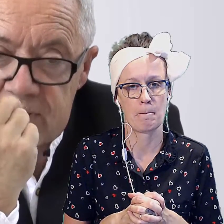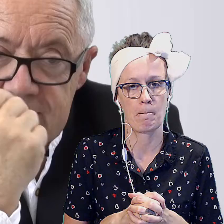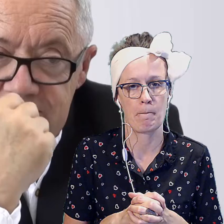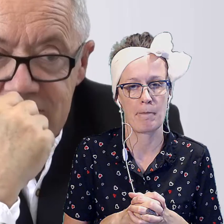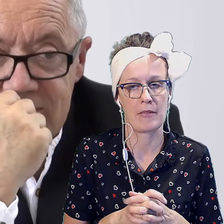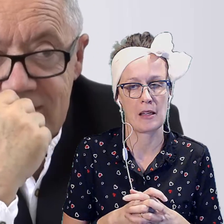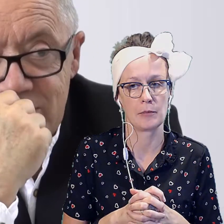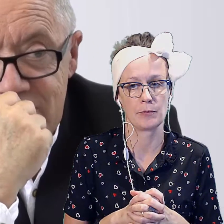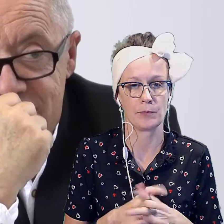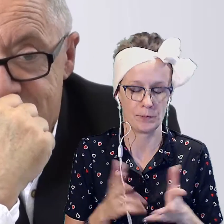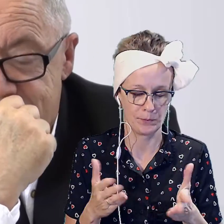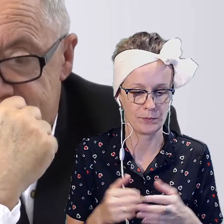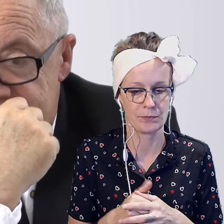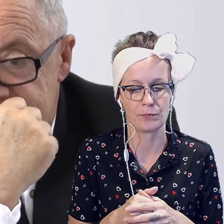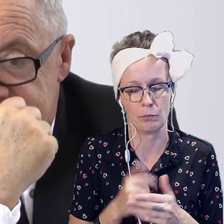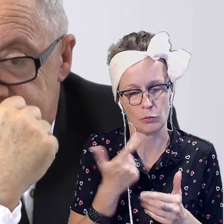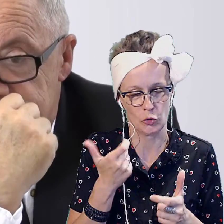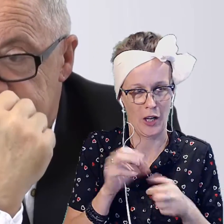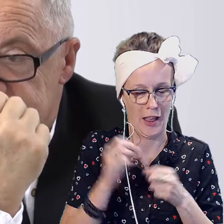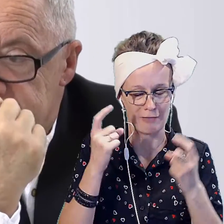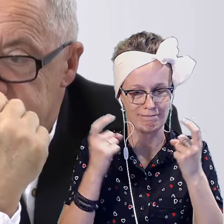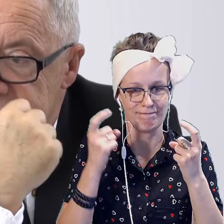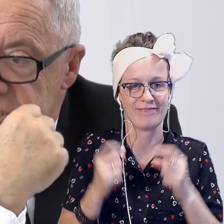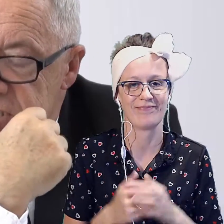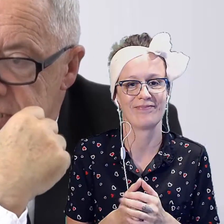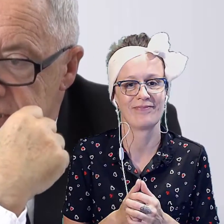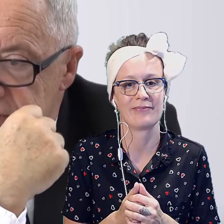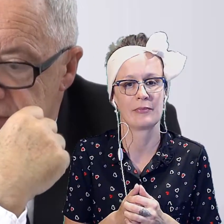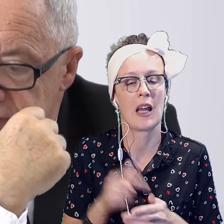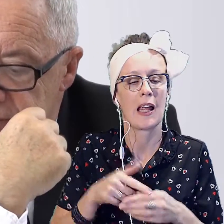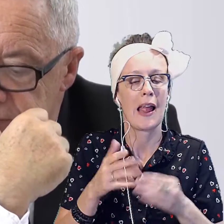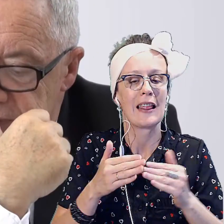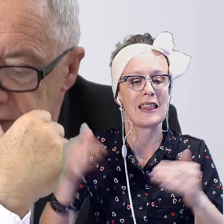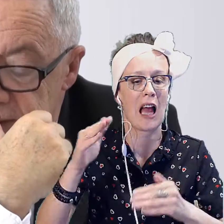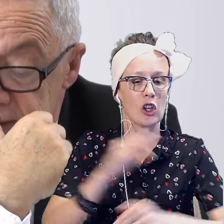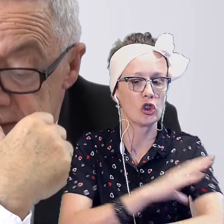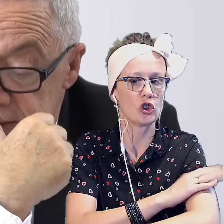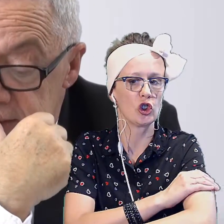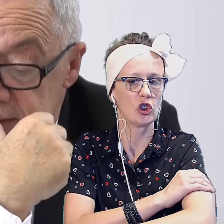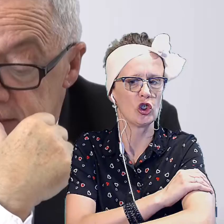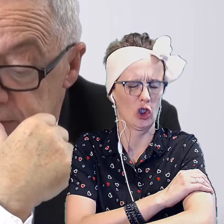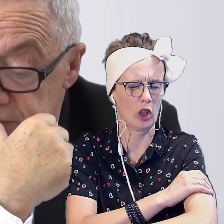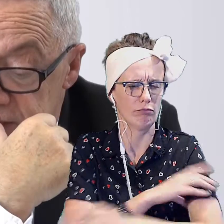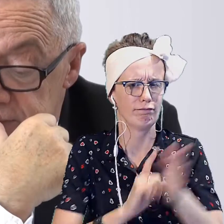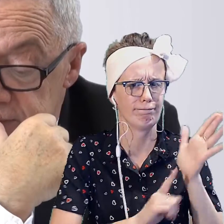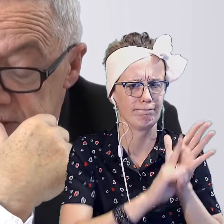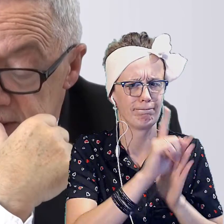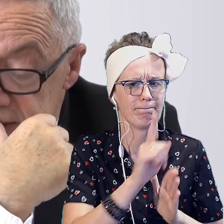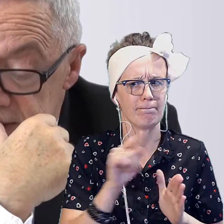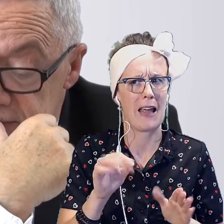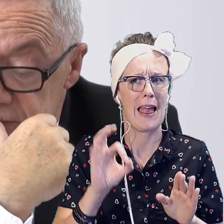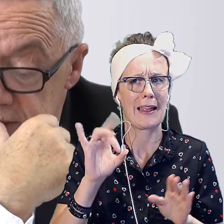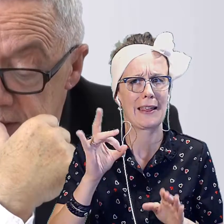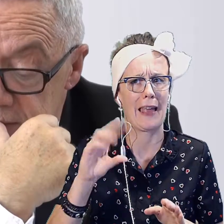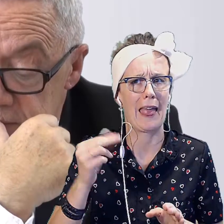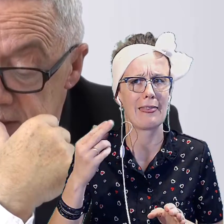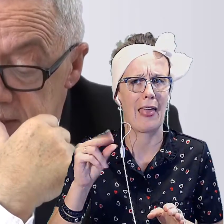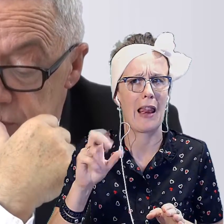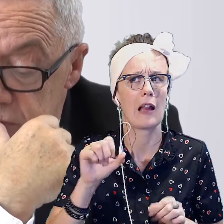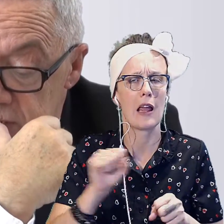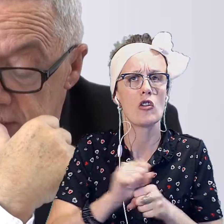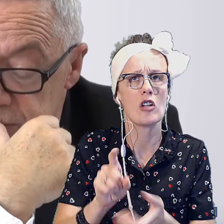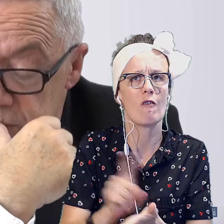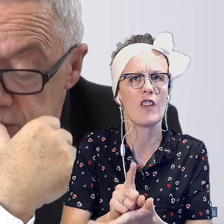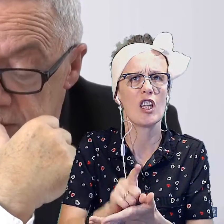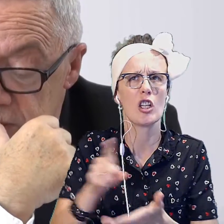adresuje że tak powiem na ciśnienie krwi generalnie jak powiedziałem jest wynikiem